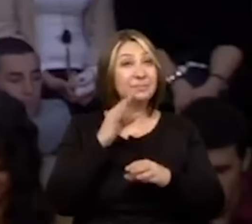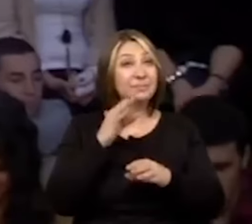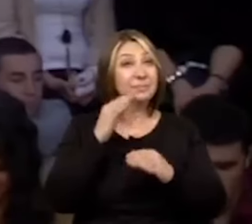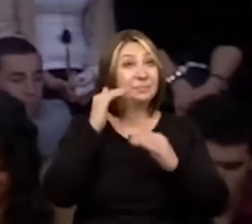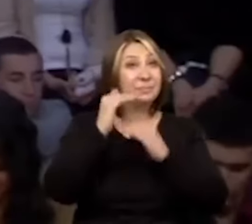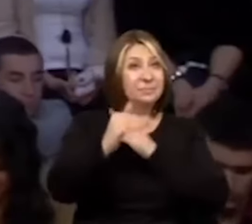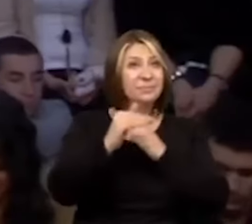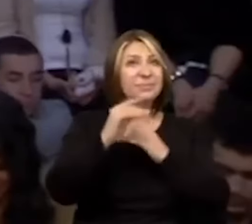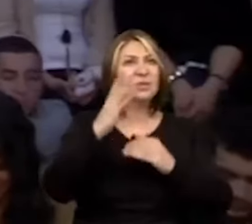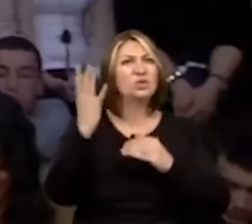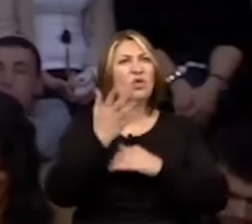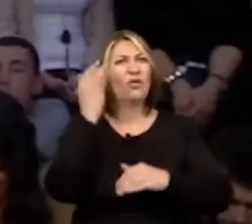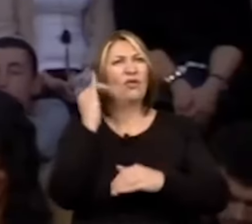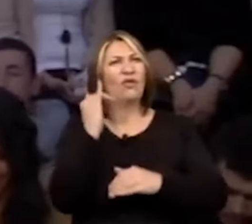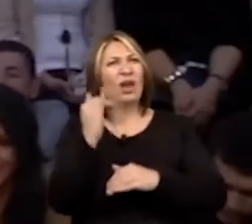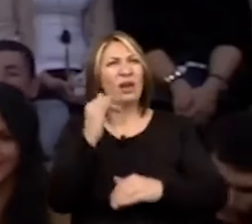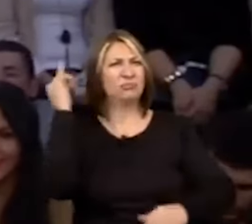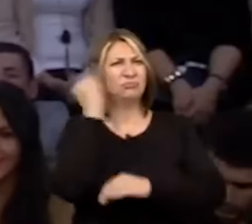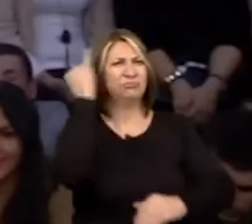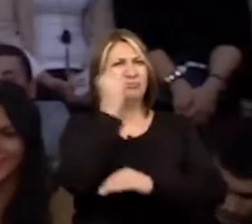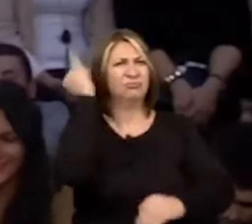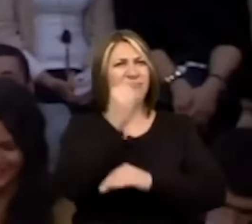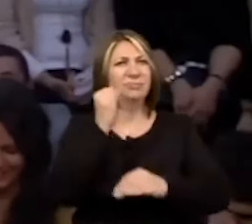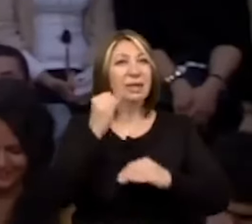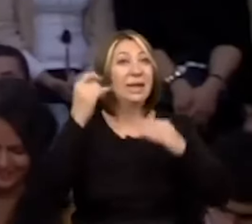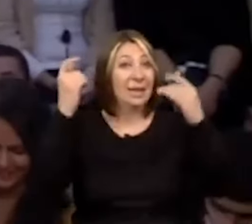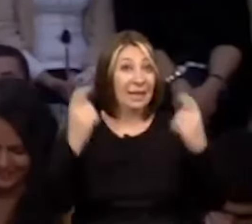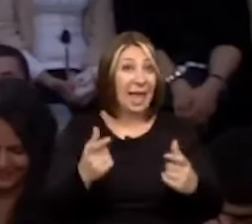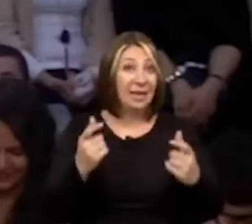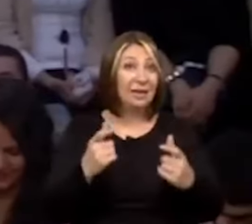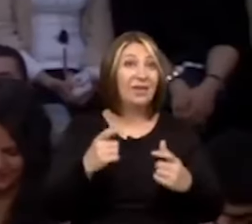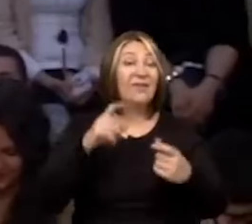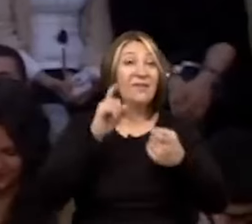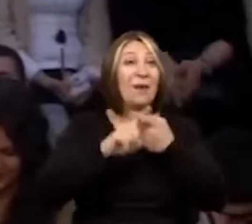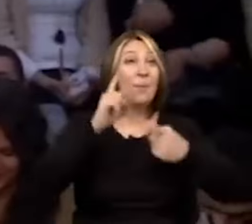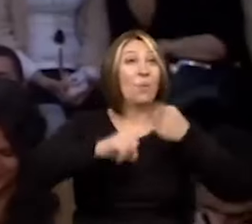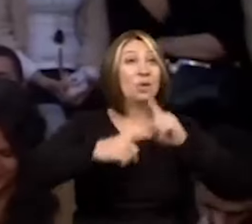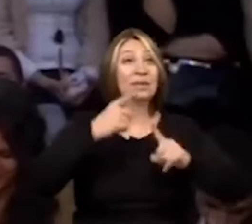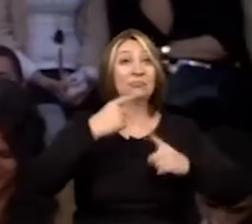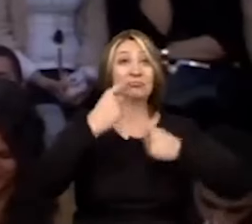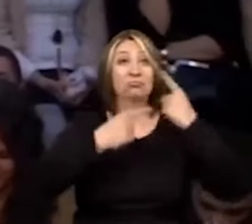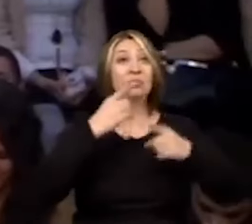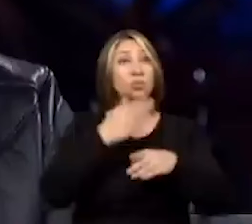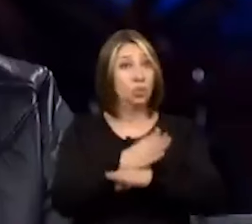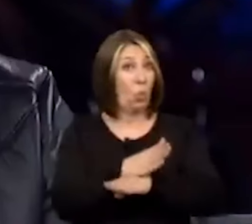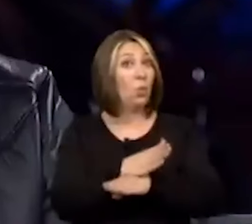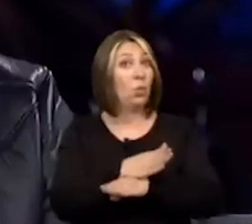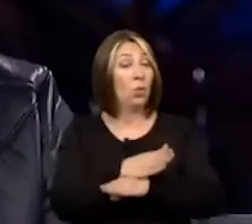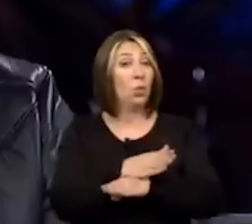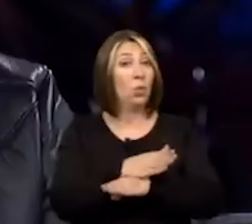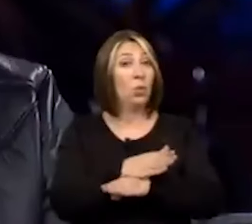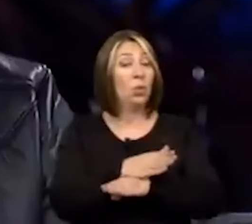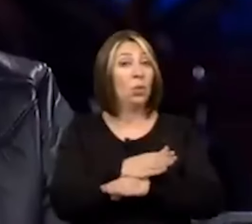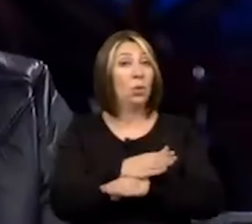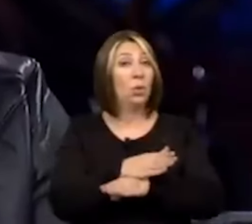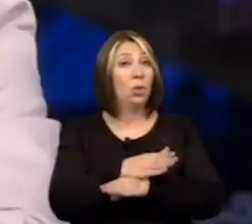bir diğerine fena halde azar çektiği ve politik söylemlerle, ki doğrudur politik söylemlerin olması